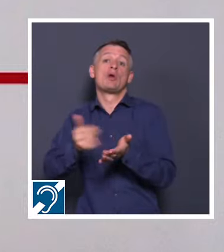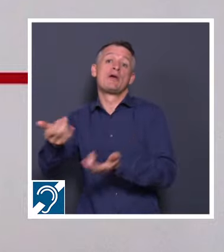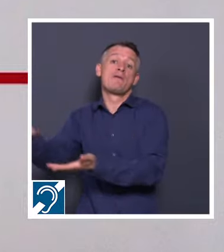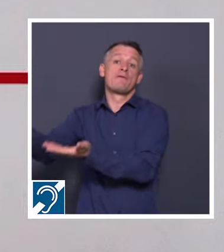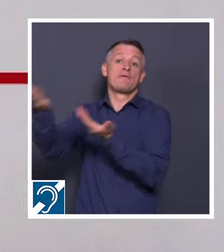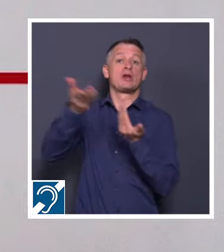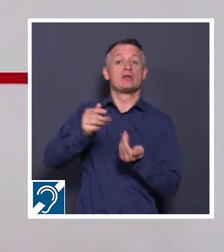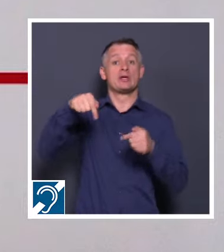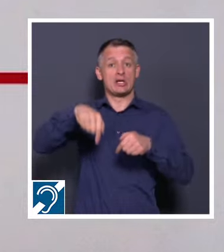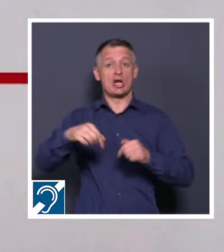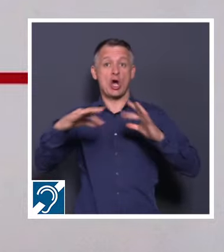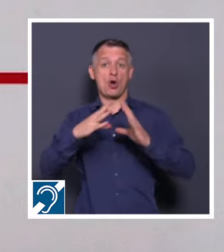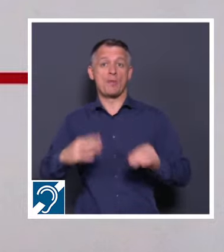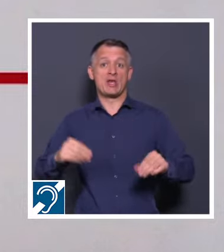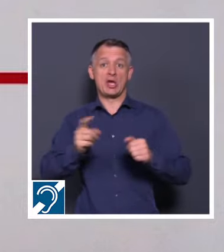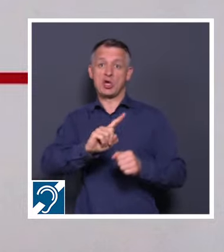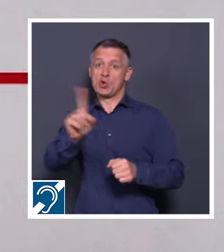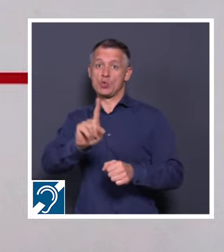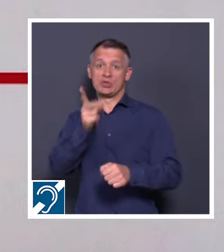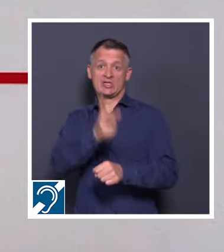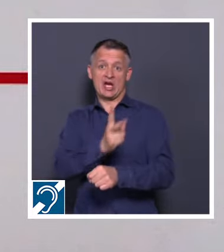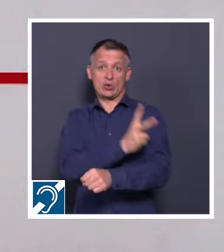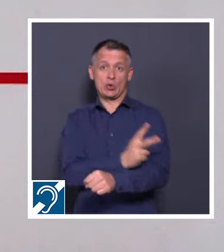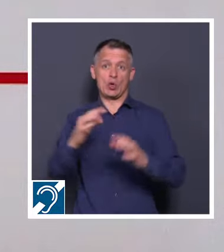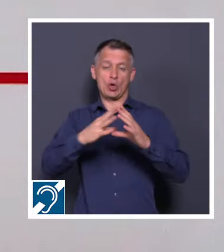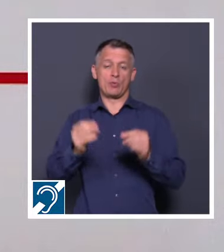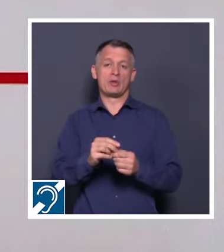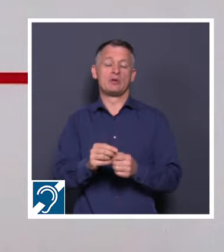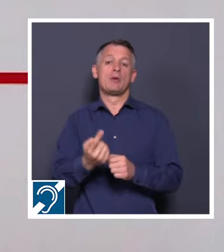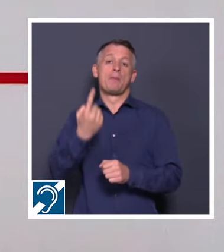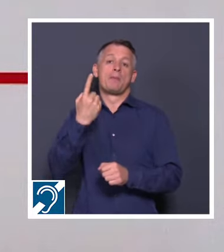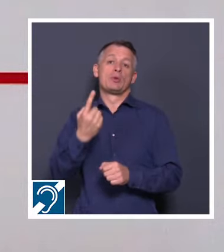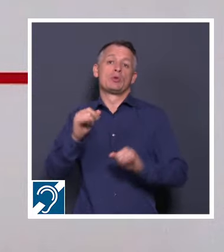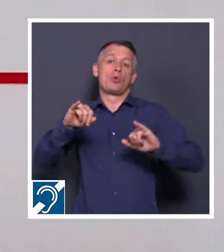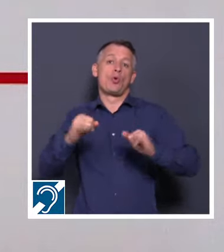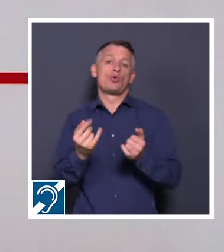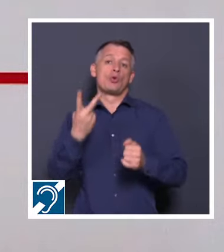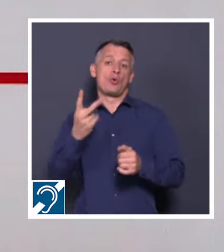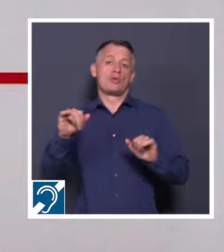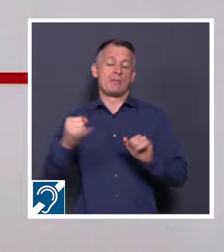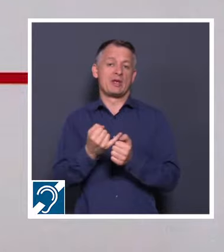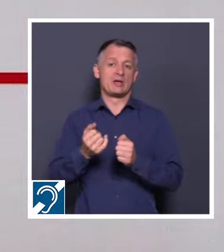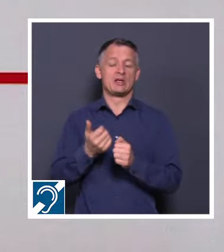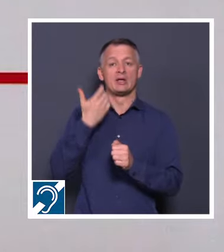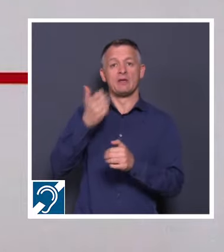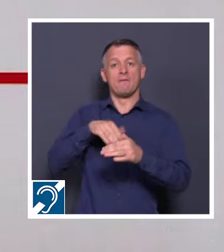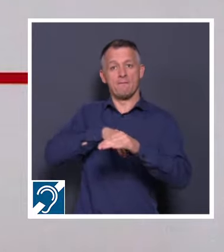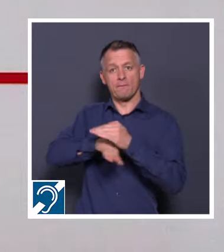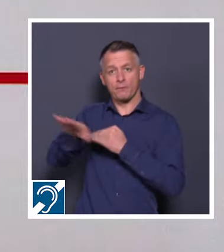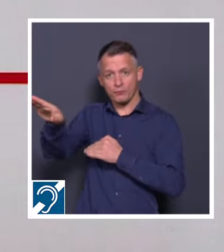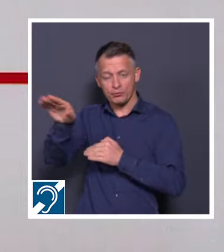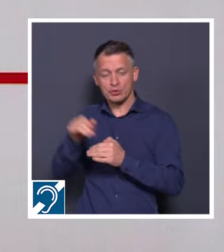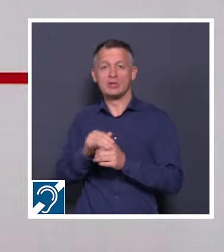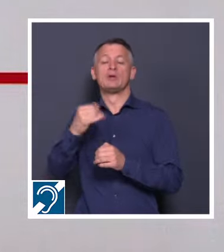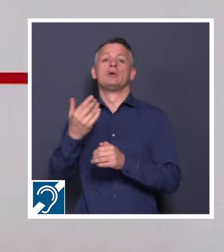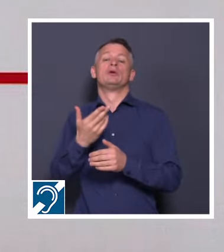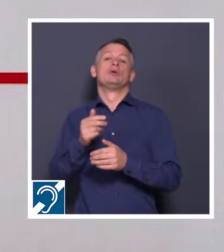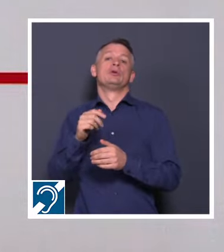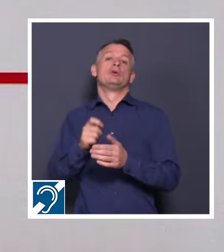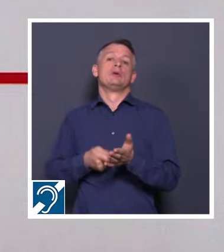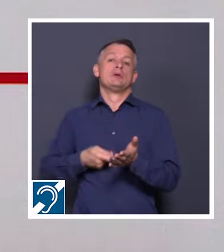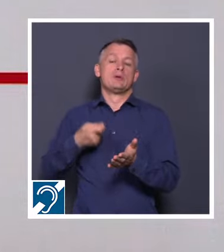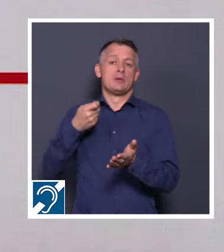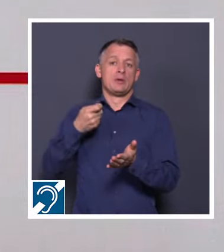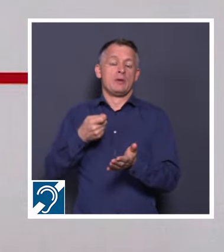statul român. Sunt două scenarii, cel în care inculpatul fuge de urmărirea penală sau de judecată și atunci costurile aducerii în țară se adaugă